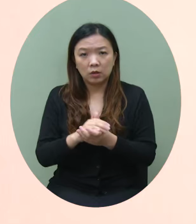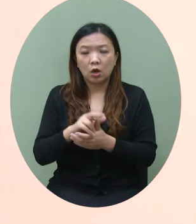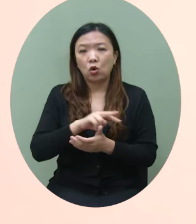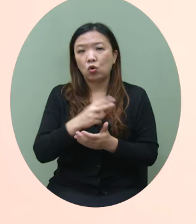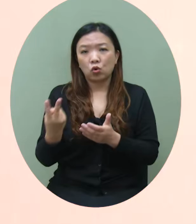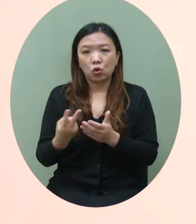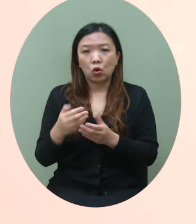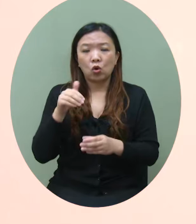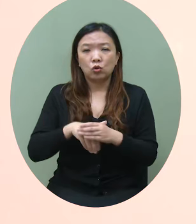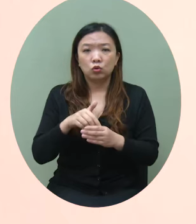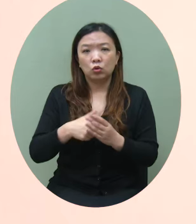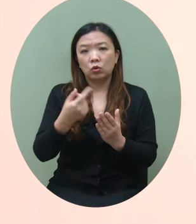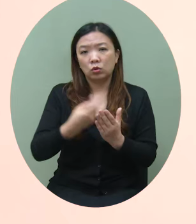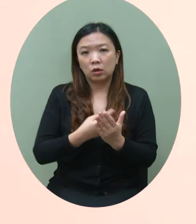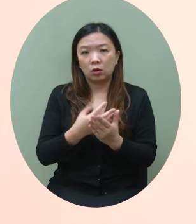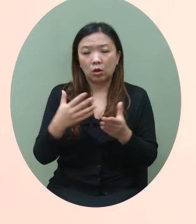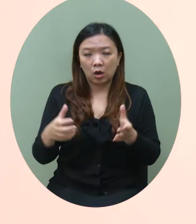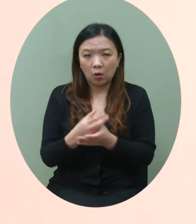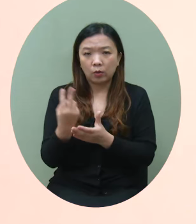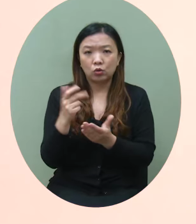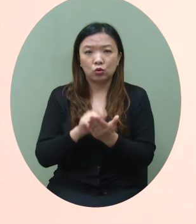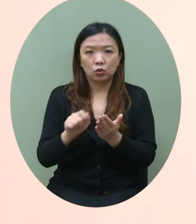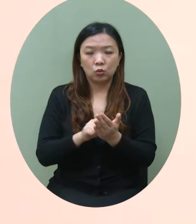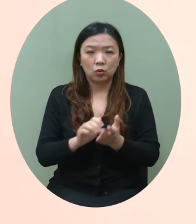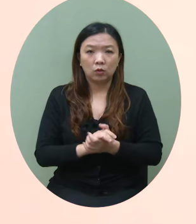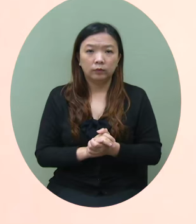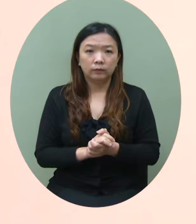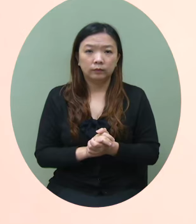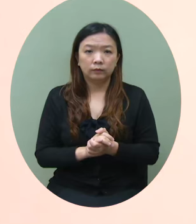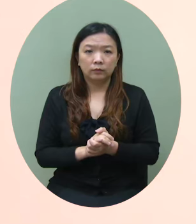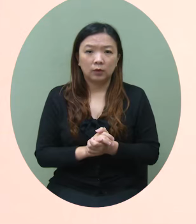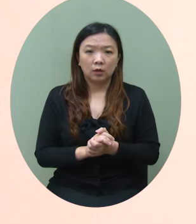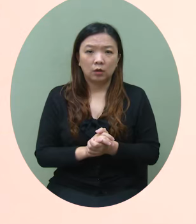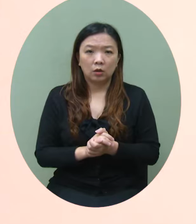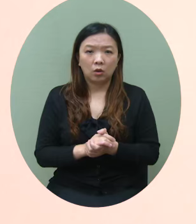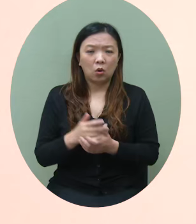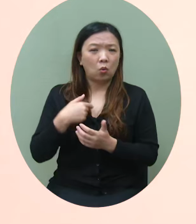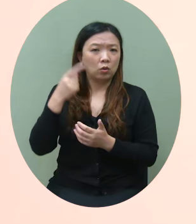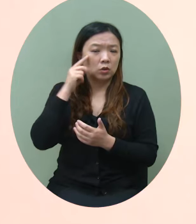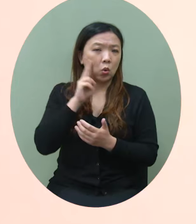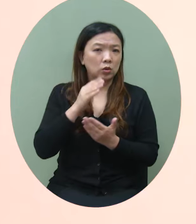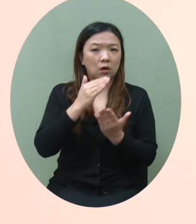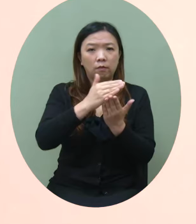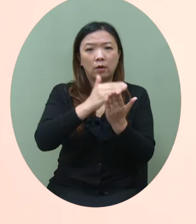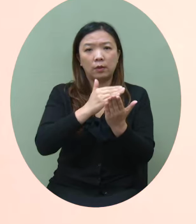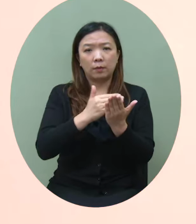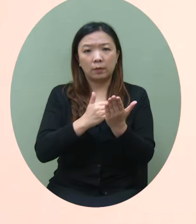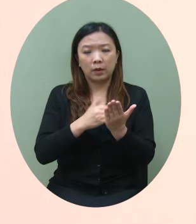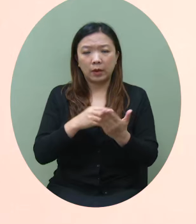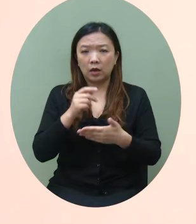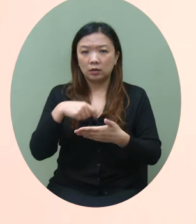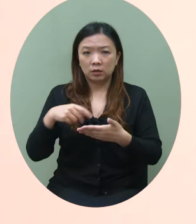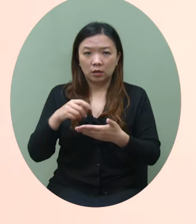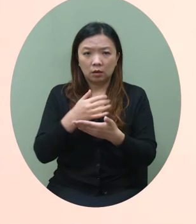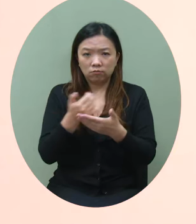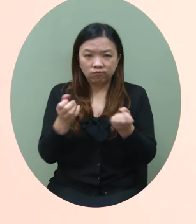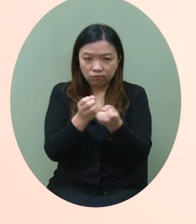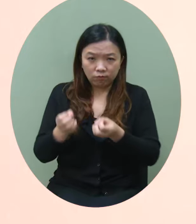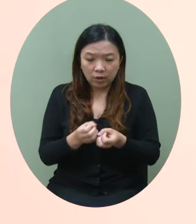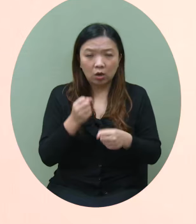綜合修訂條例草案據我所知逐條的審議工作已經大體完成了